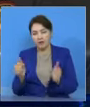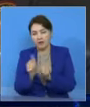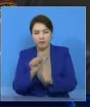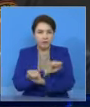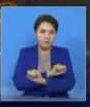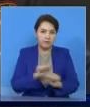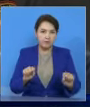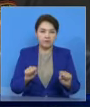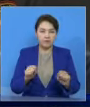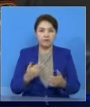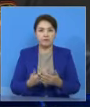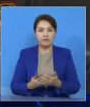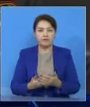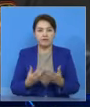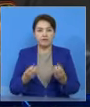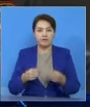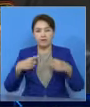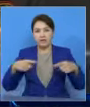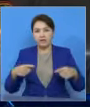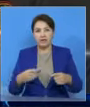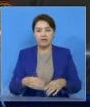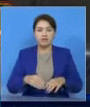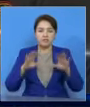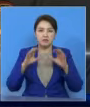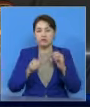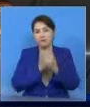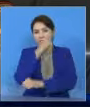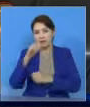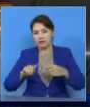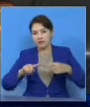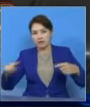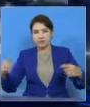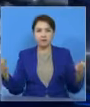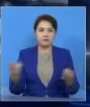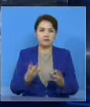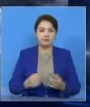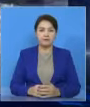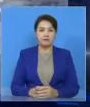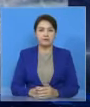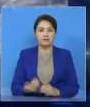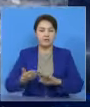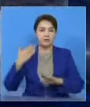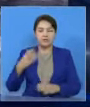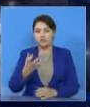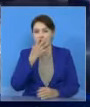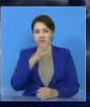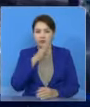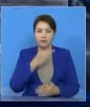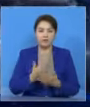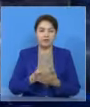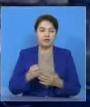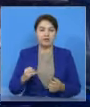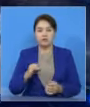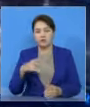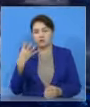қоймай, және басқа жаңғы заттармен, материалдармен алыста қыстау қажет. Былтыр жылыту маусымында ыстан уланудың